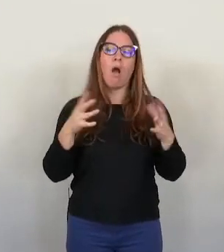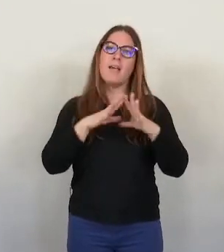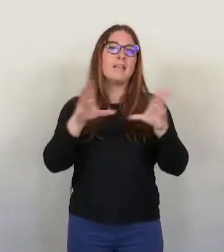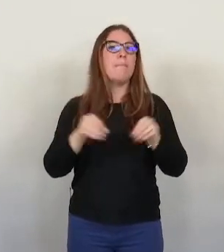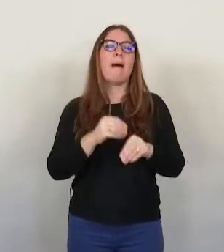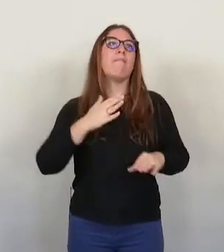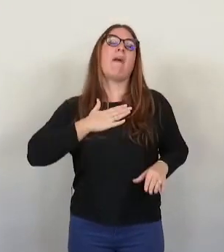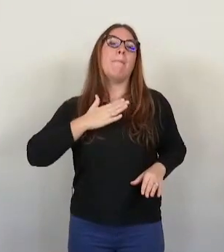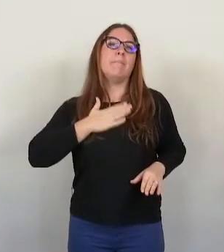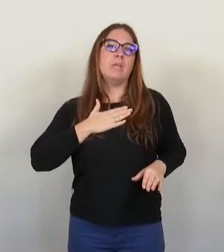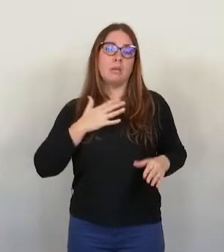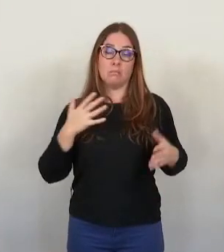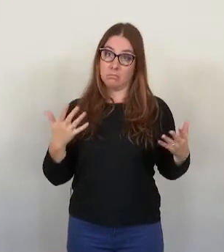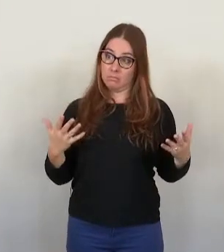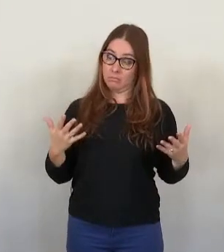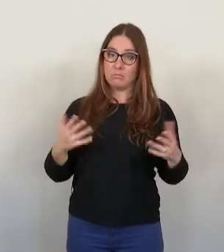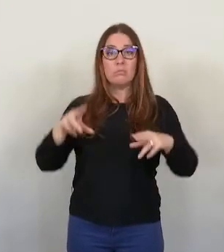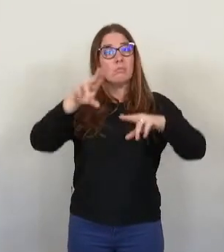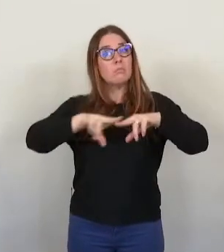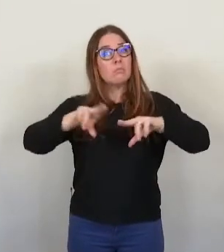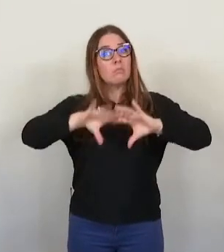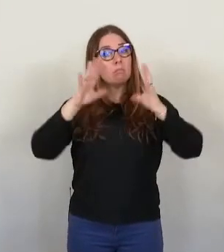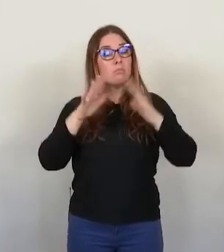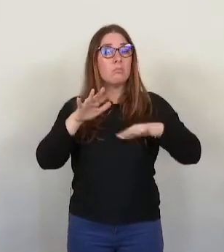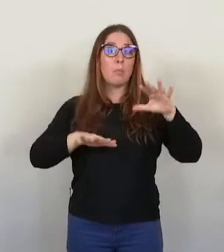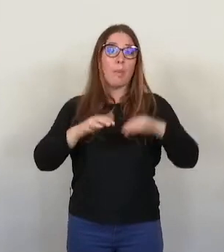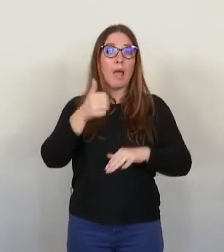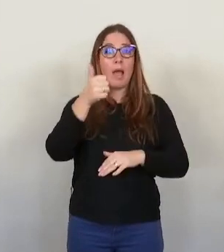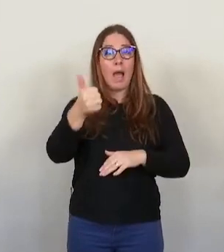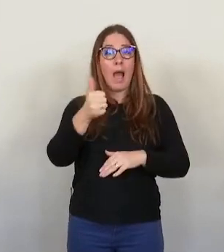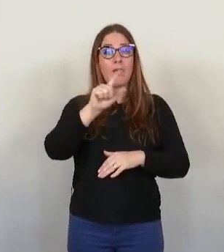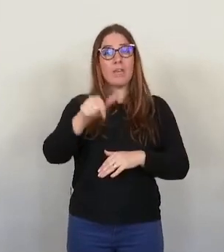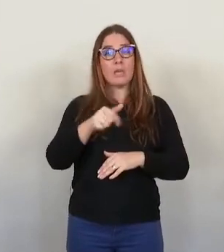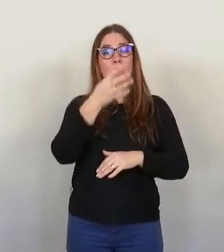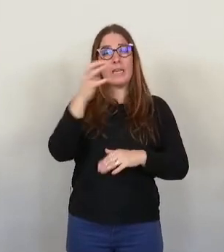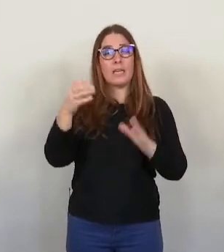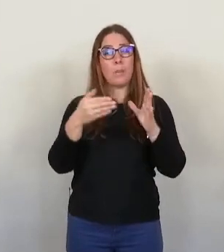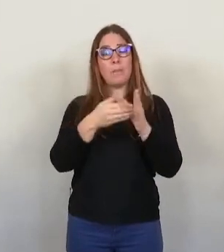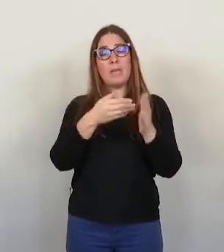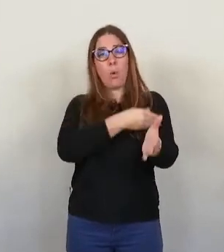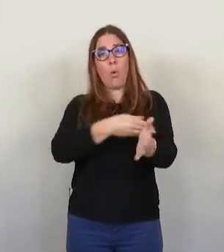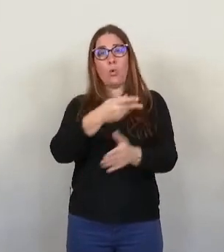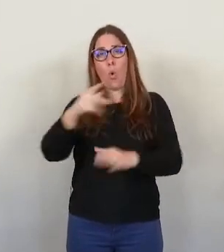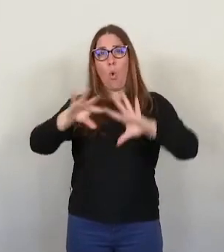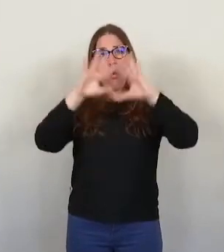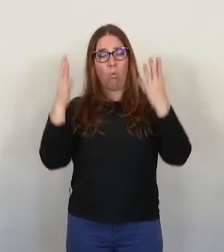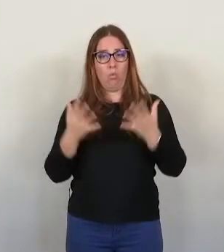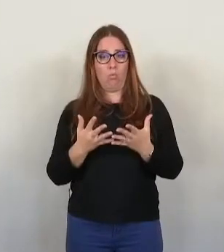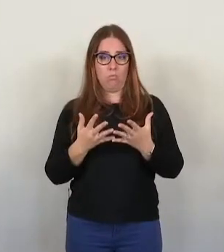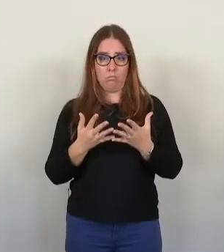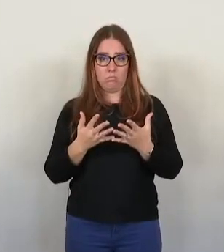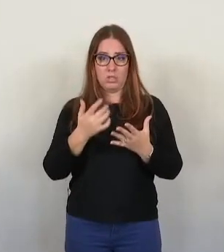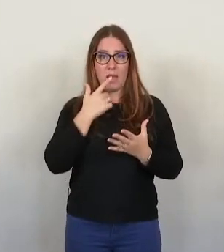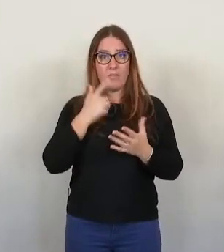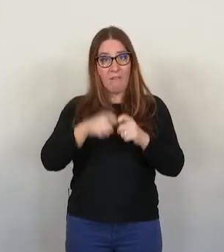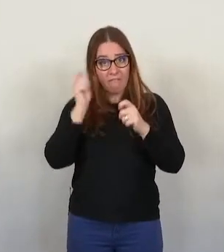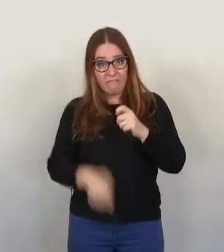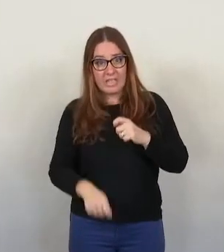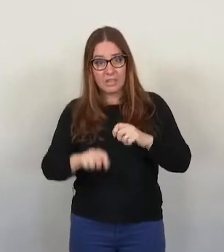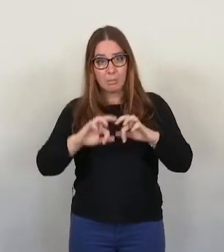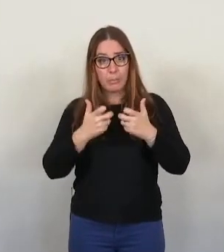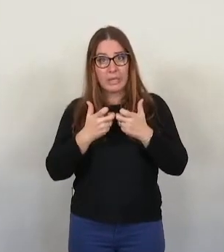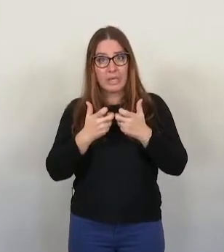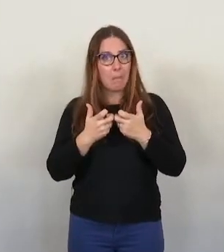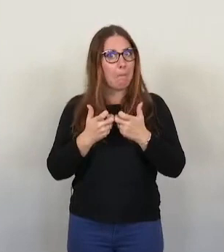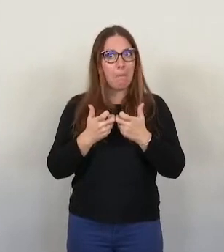famille. Ces travaux se montent à environ 1 400 000 euros, dont je ne sais si c'est un montant définitif ou